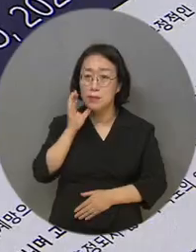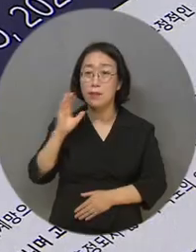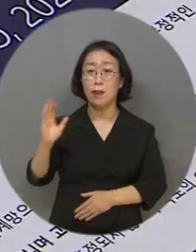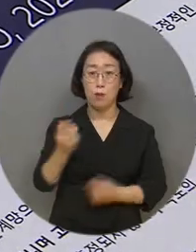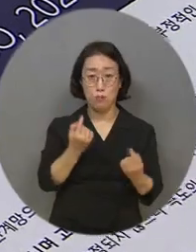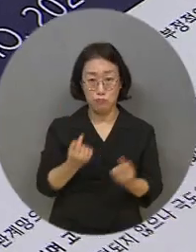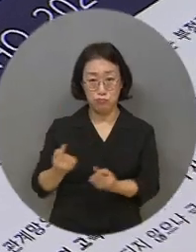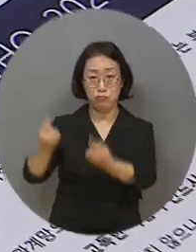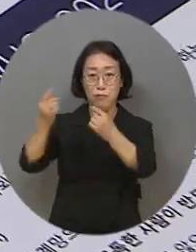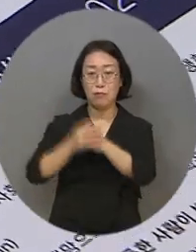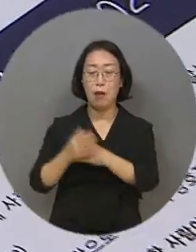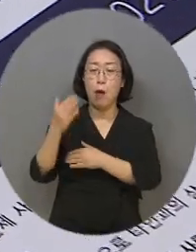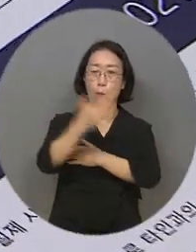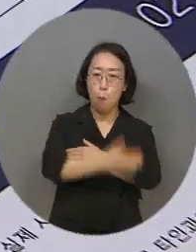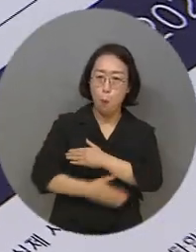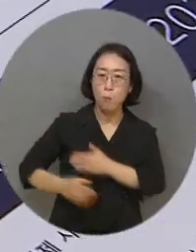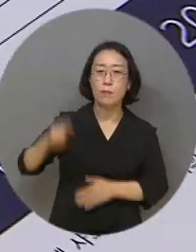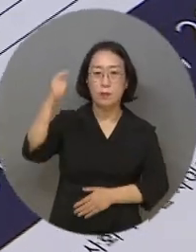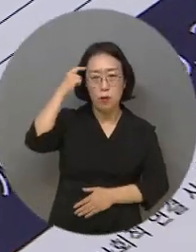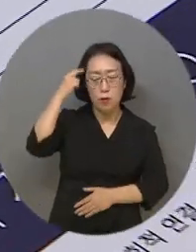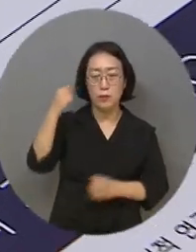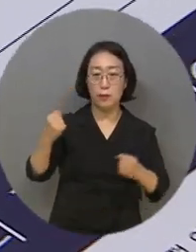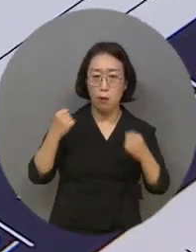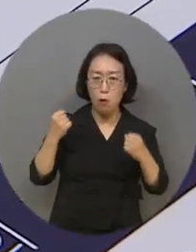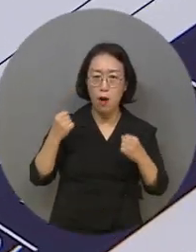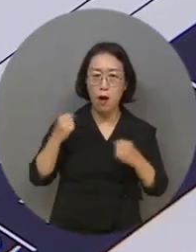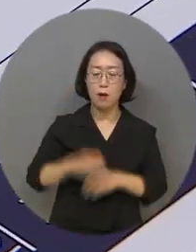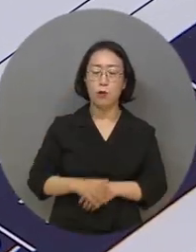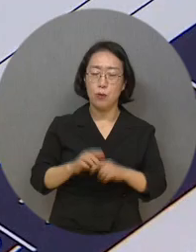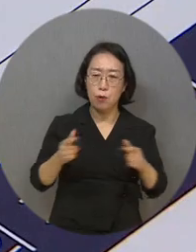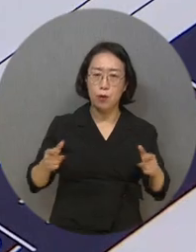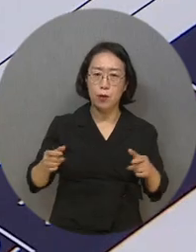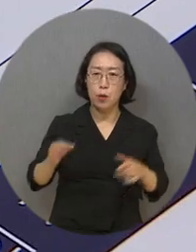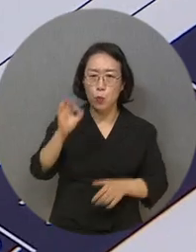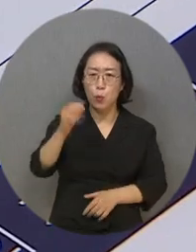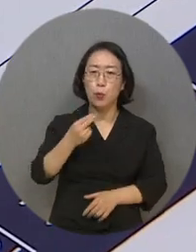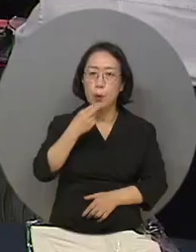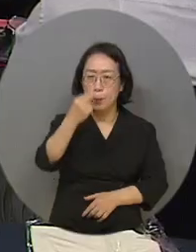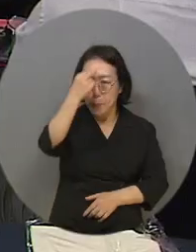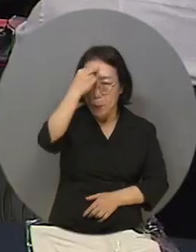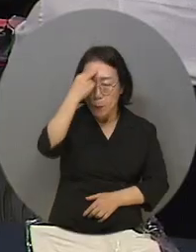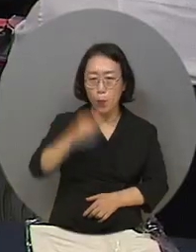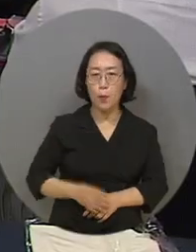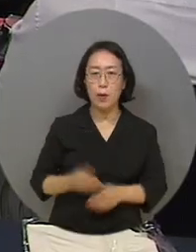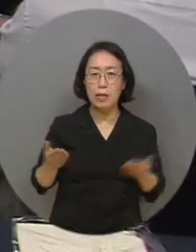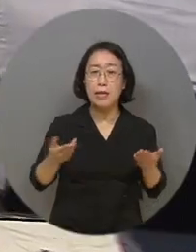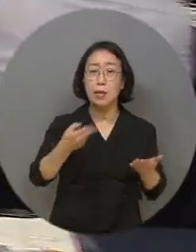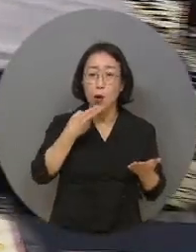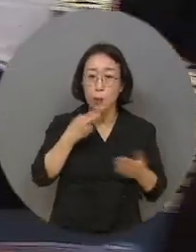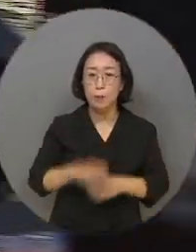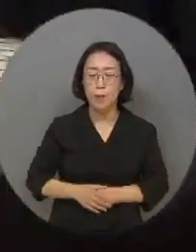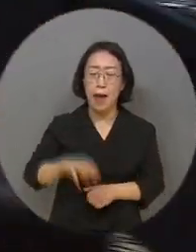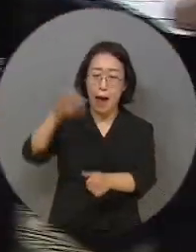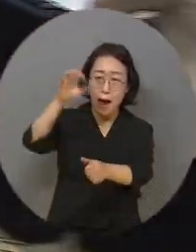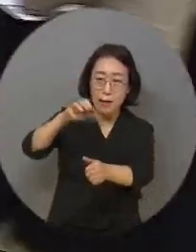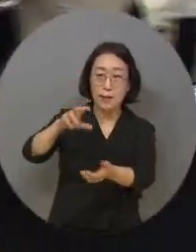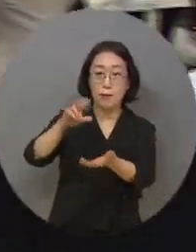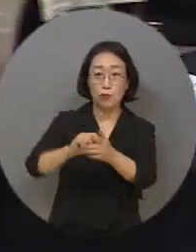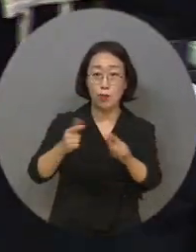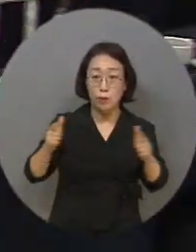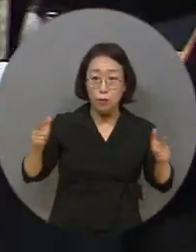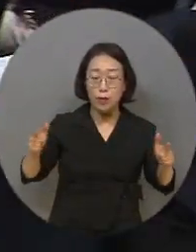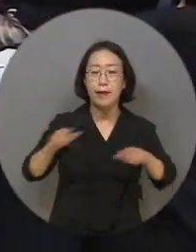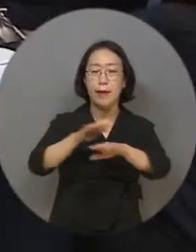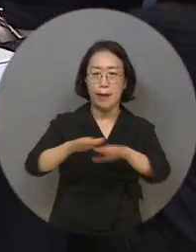만큼 노인의 신체적, 정신적 건강 악화와 경제적 빈곤과 실업, 노인학대 등은 앞으로 우리 사회가 해결해야